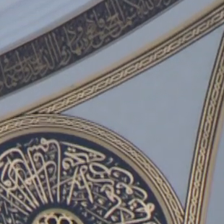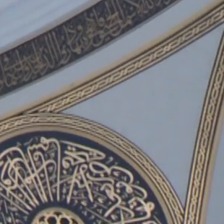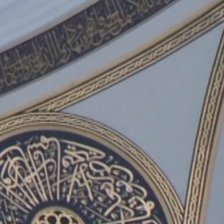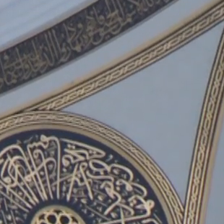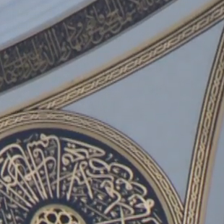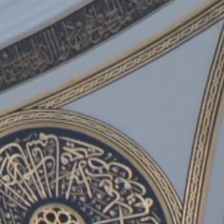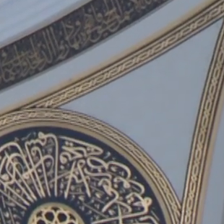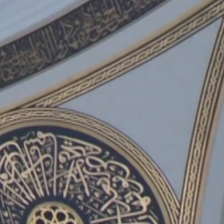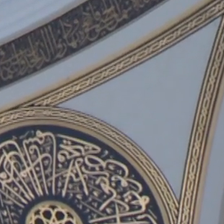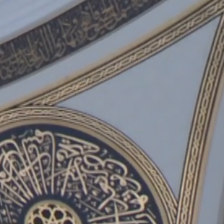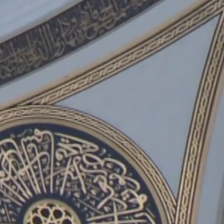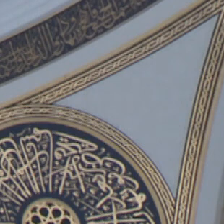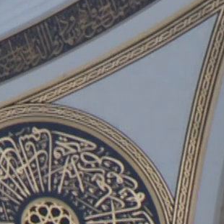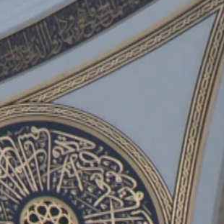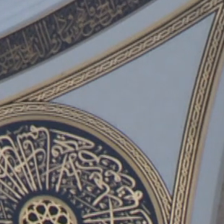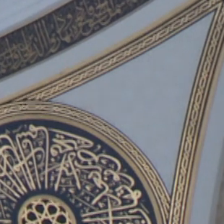Şeytanirracim.